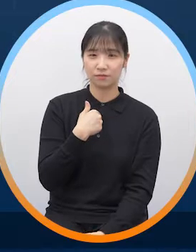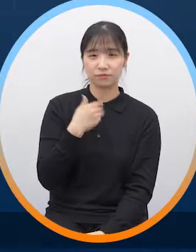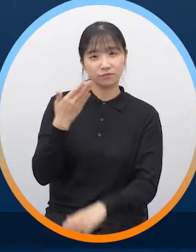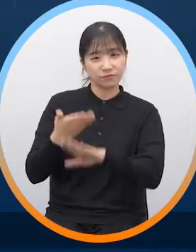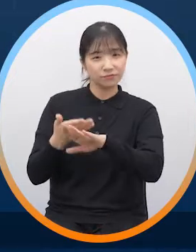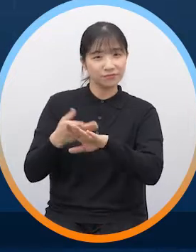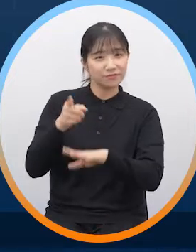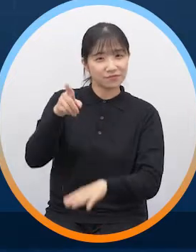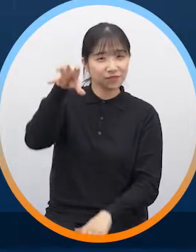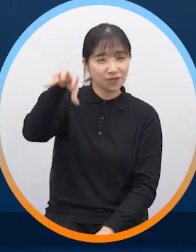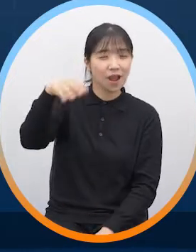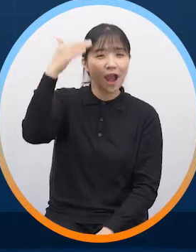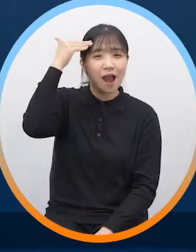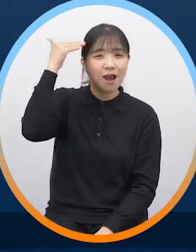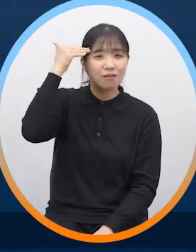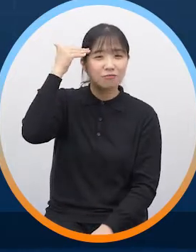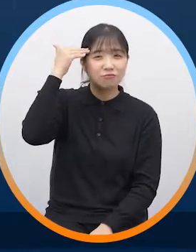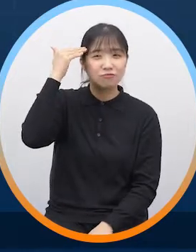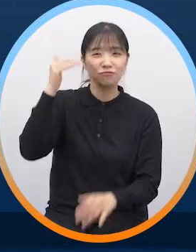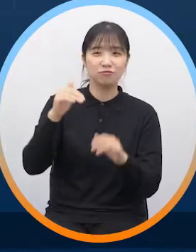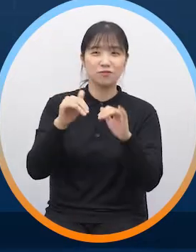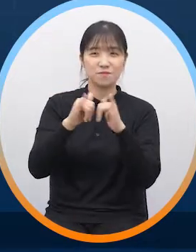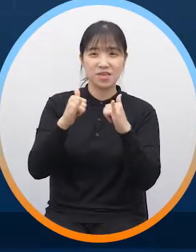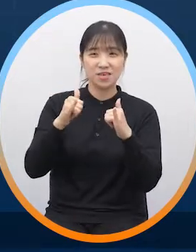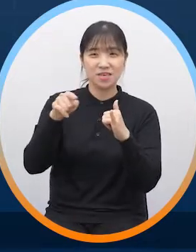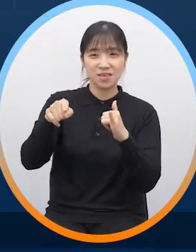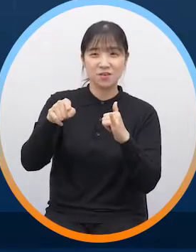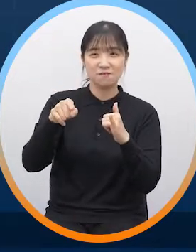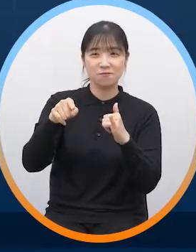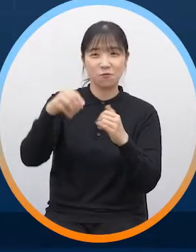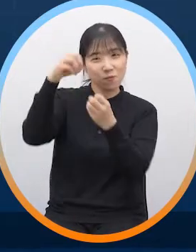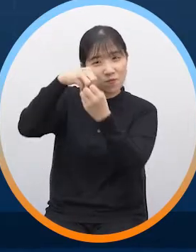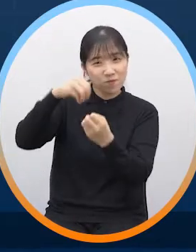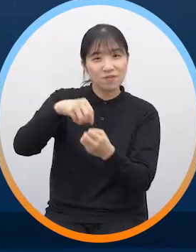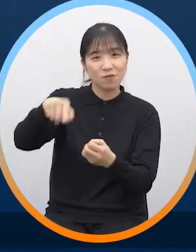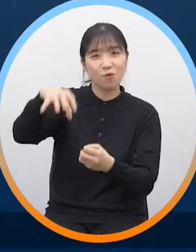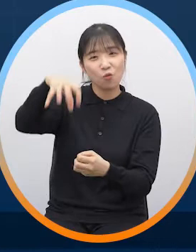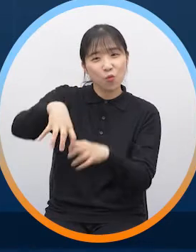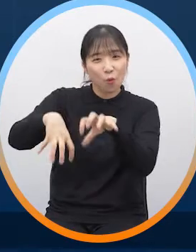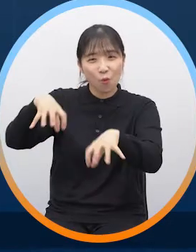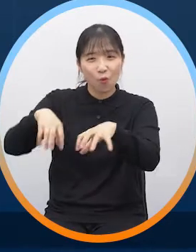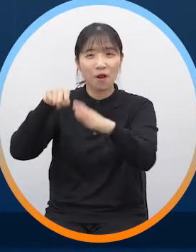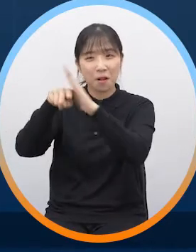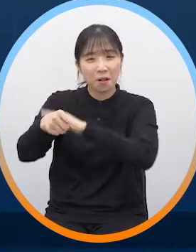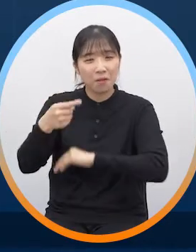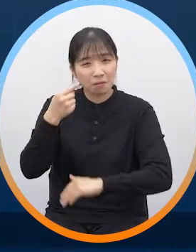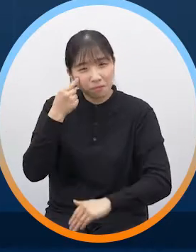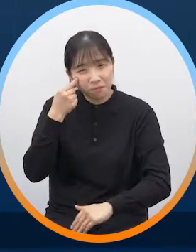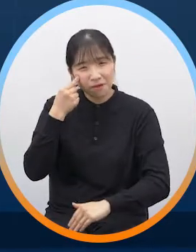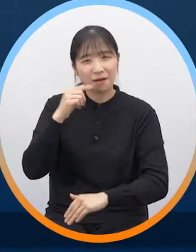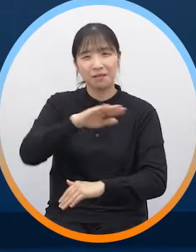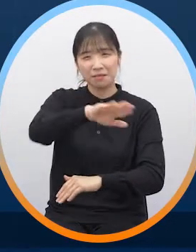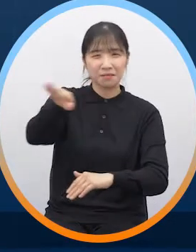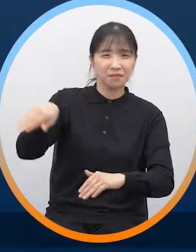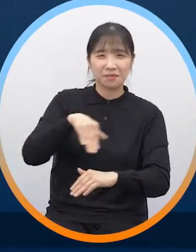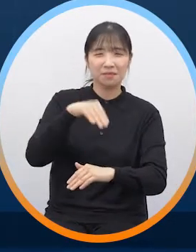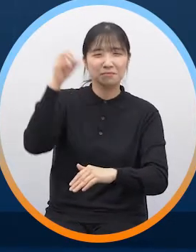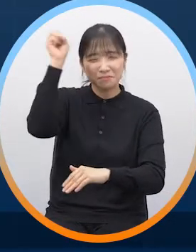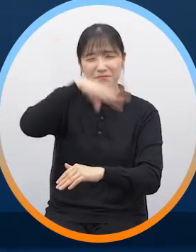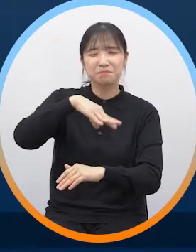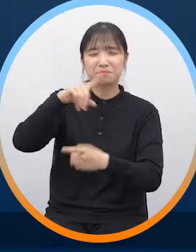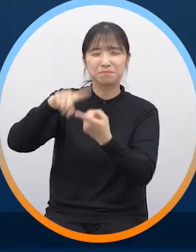그 한국 민속촌 거기도 가보기도 이제 했습니다만은 다 박제 처리되어 있습니다.